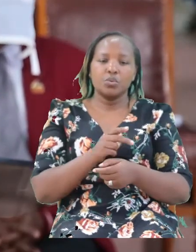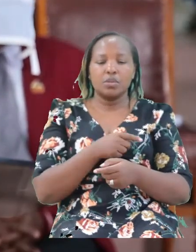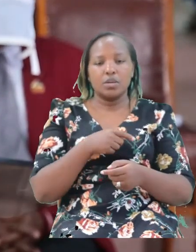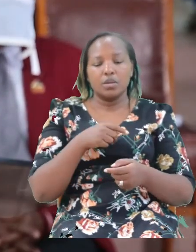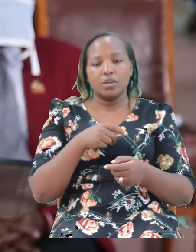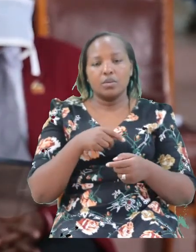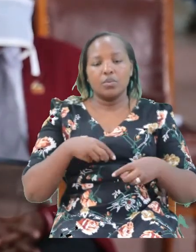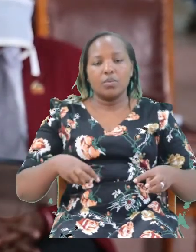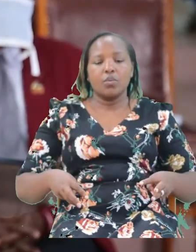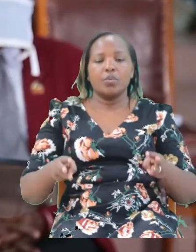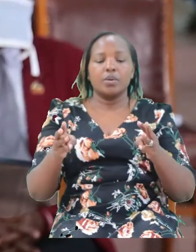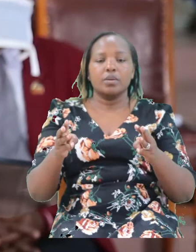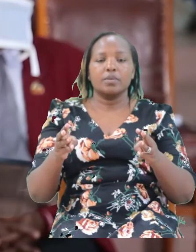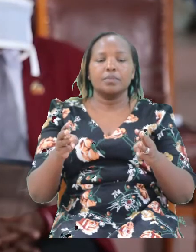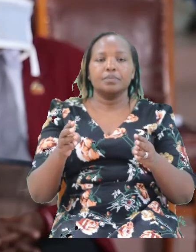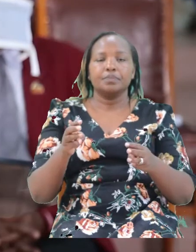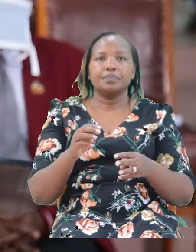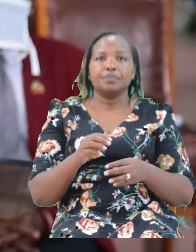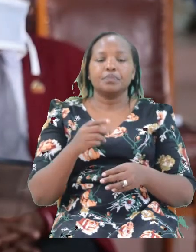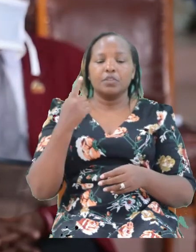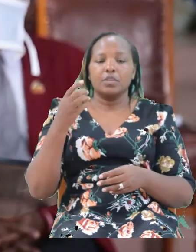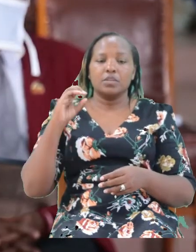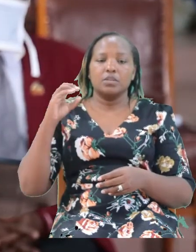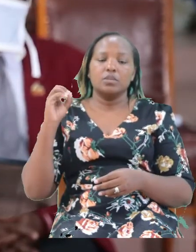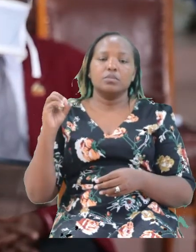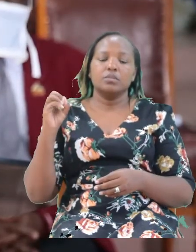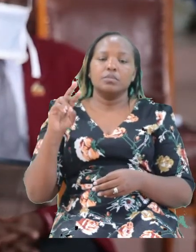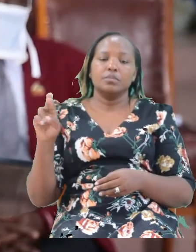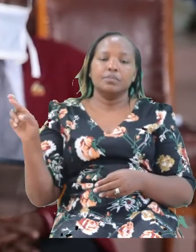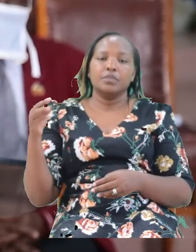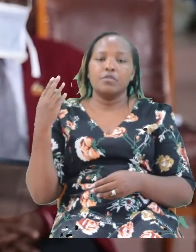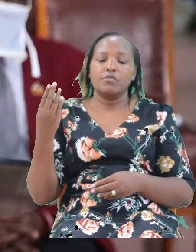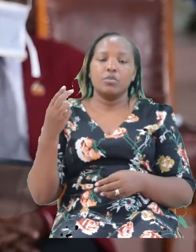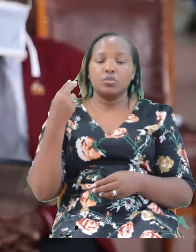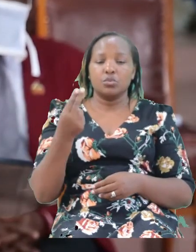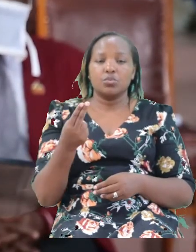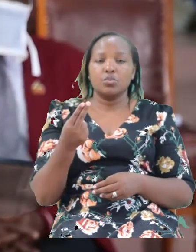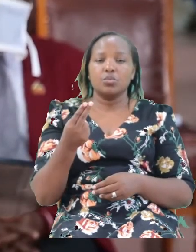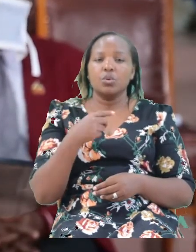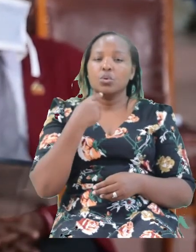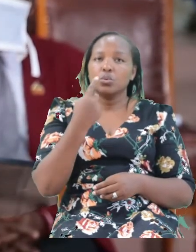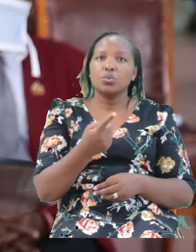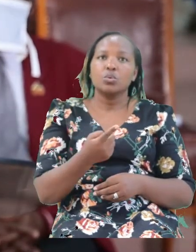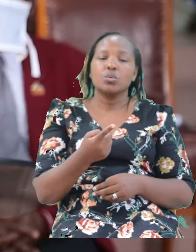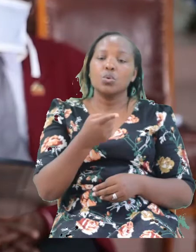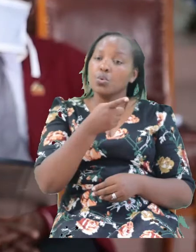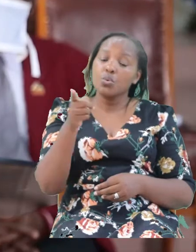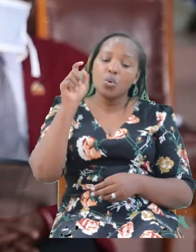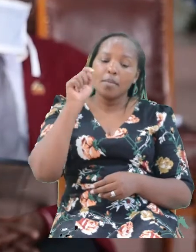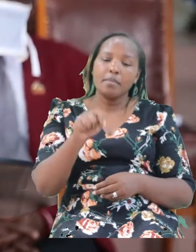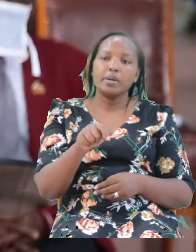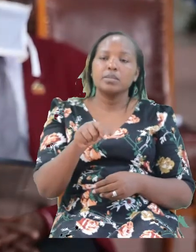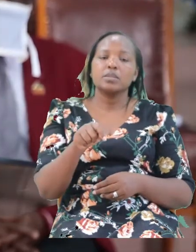inayofaa. Tukisoma Wakorintho wa Kwanza 4:2, tunaambiwa lazima